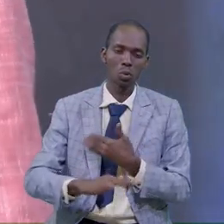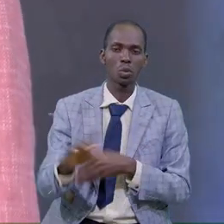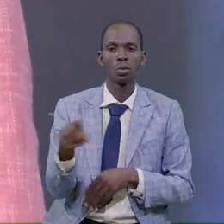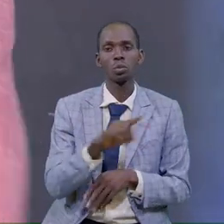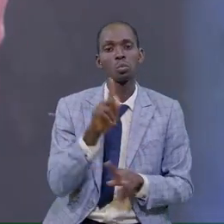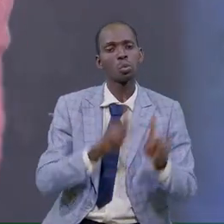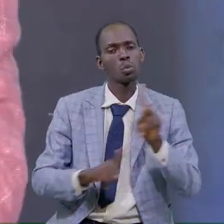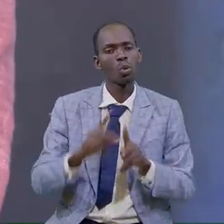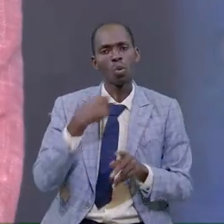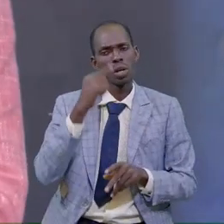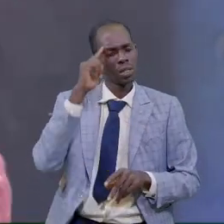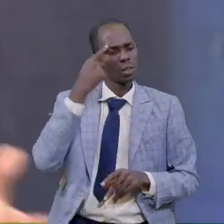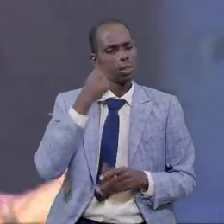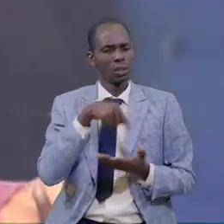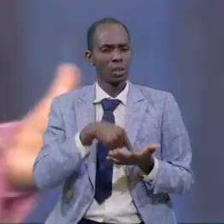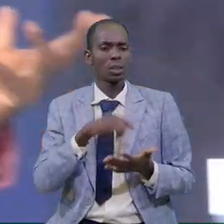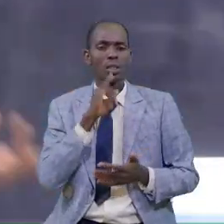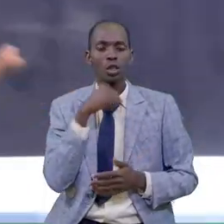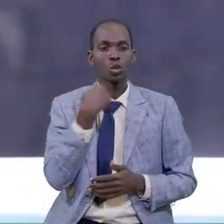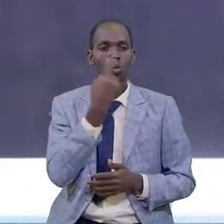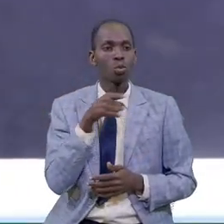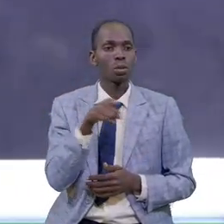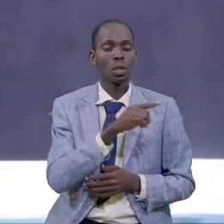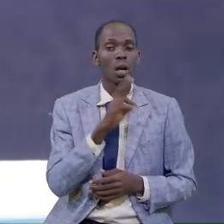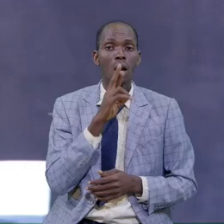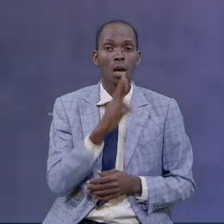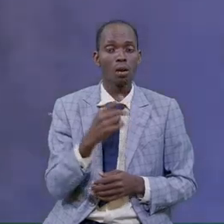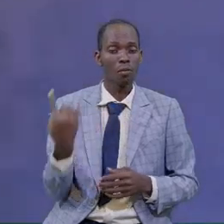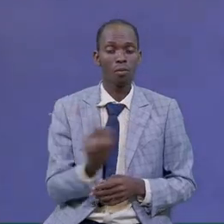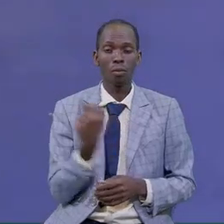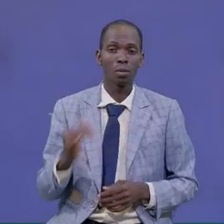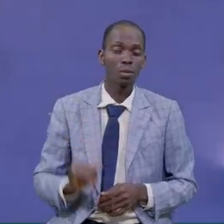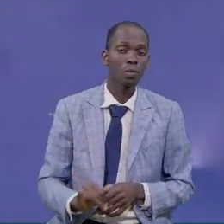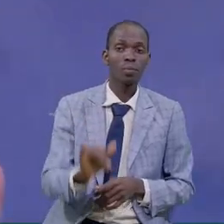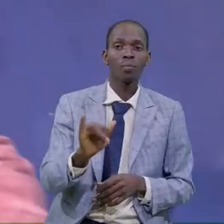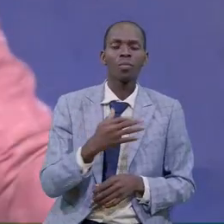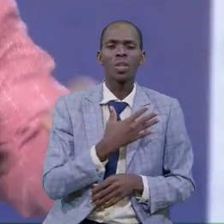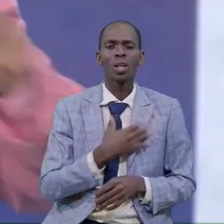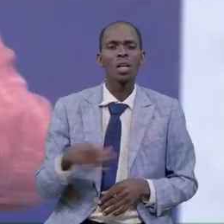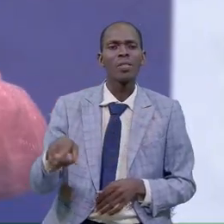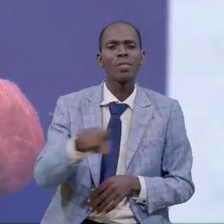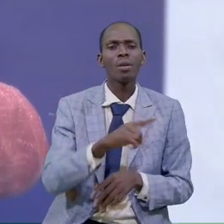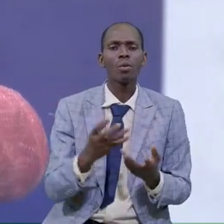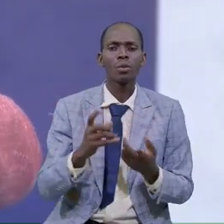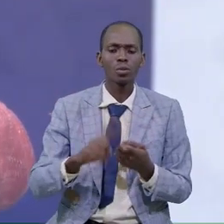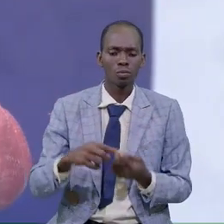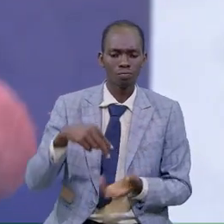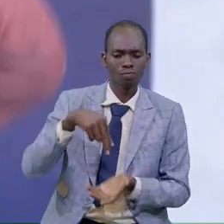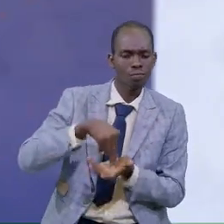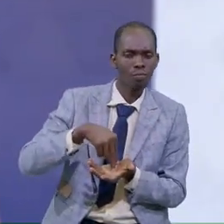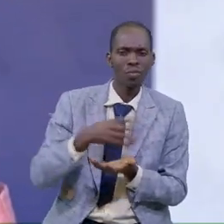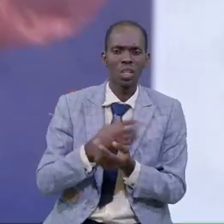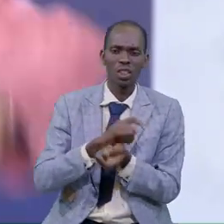sont et voici ce qu'ils vont être pour toute la vie. Tu veux te lever et tu veux changer le